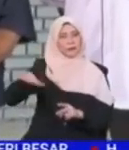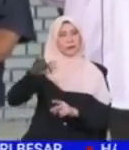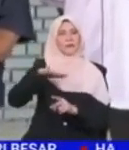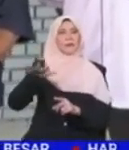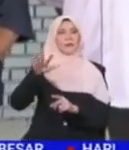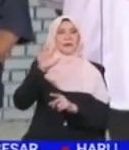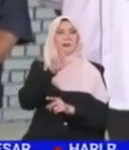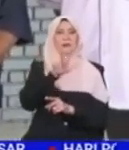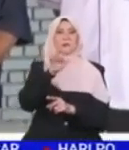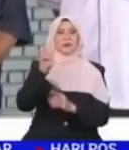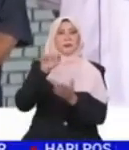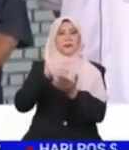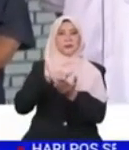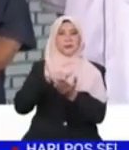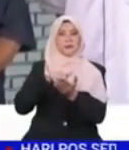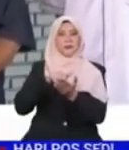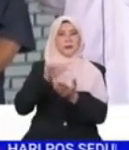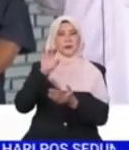seramai